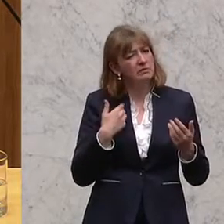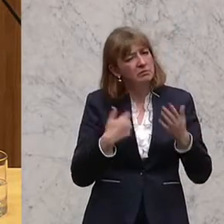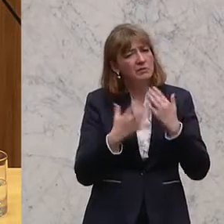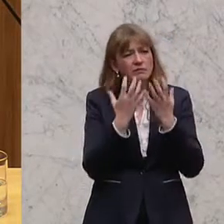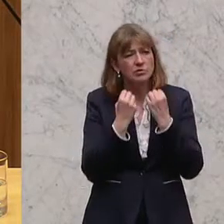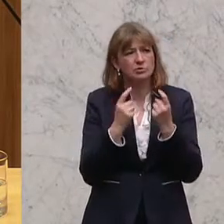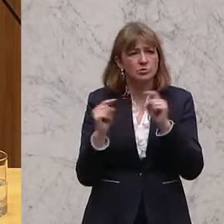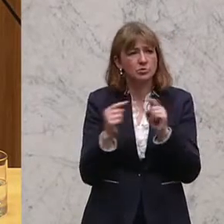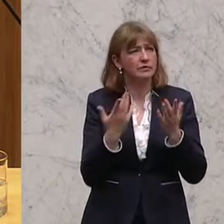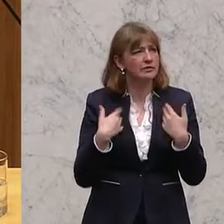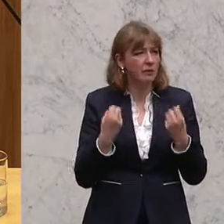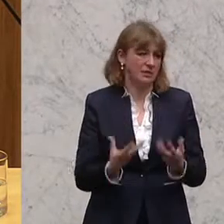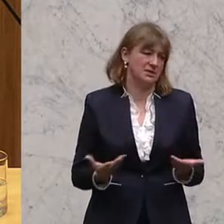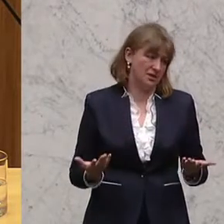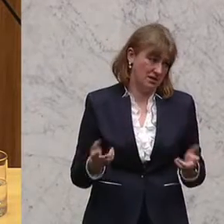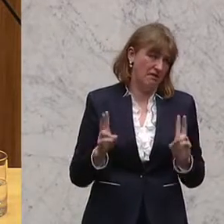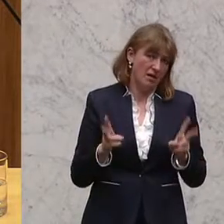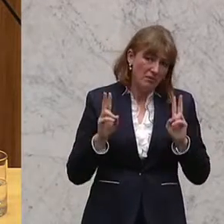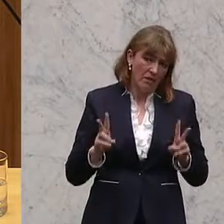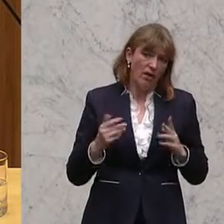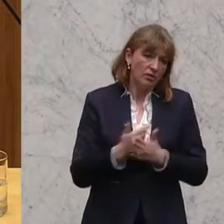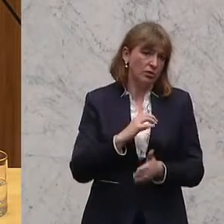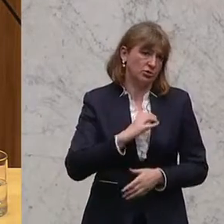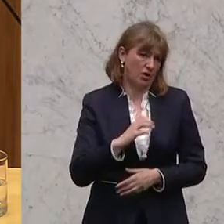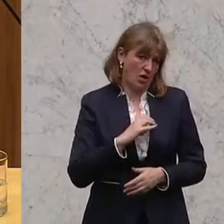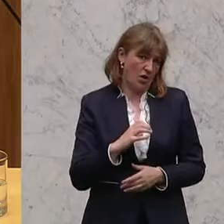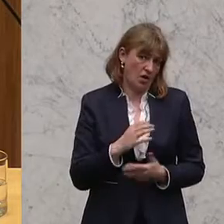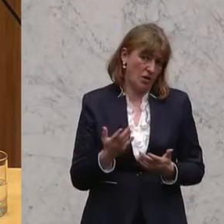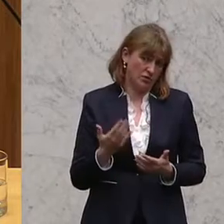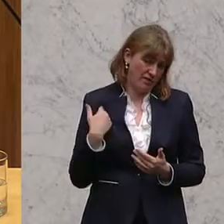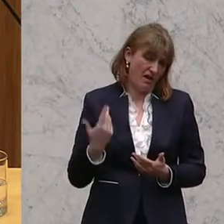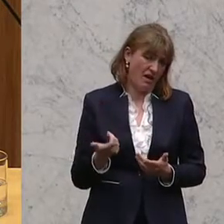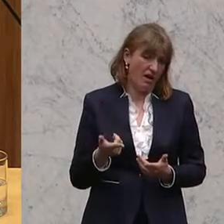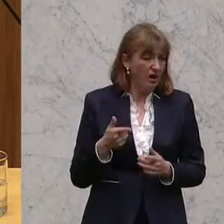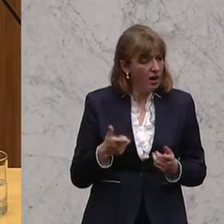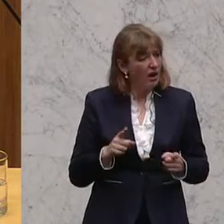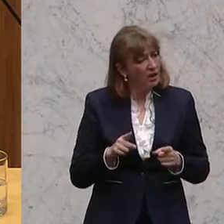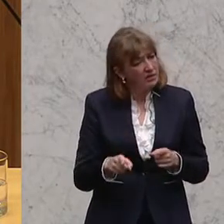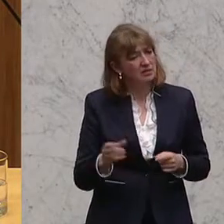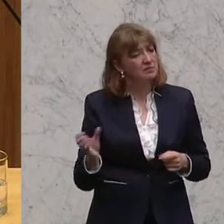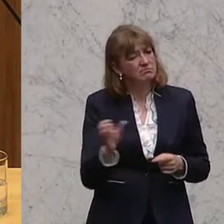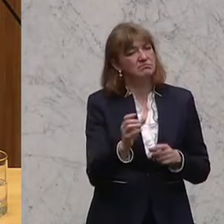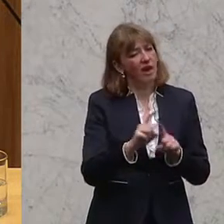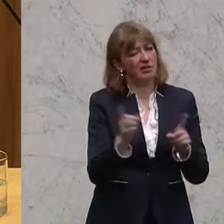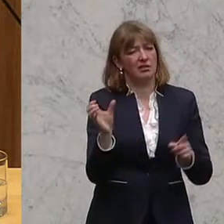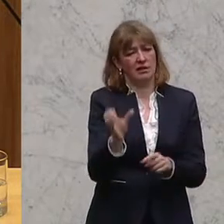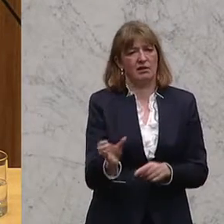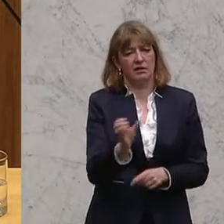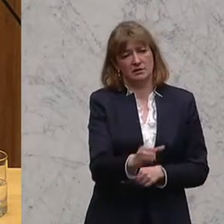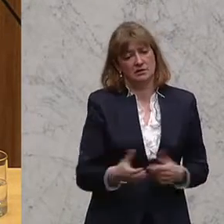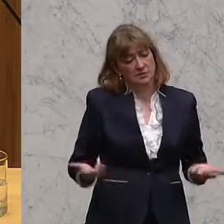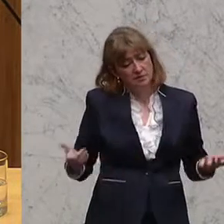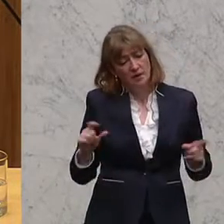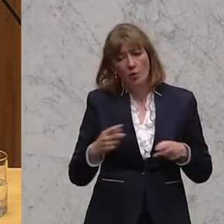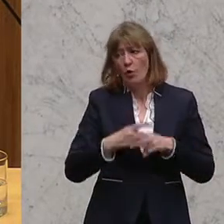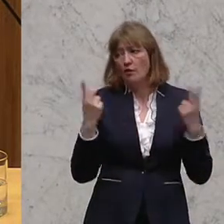was hier wirklich passiert ist, weil es wirklich auch eine gewisse neue Chance gegeben hätte, dieses Amt einfach einmal anders zu besetzen. Ja, ich meine, sehr hilfreich